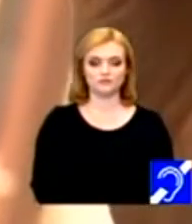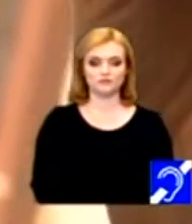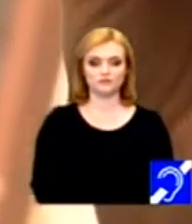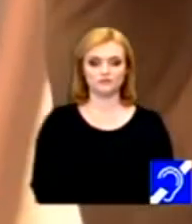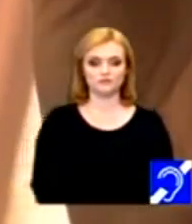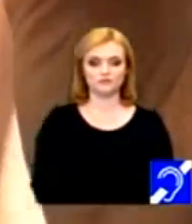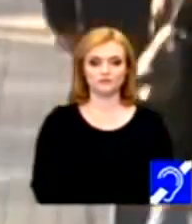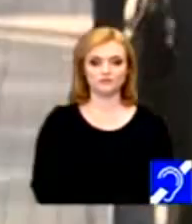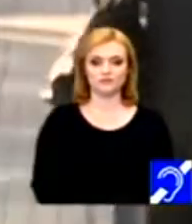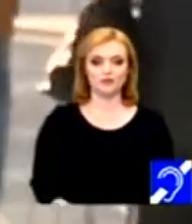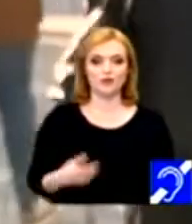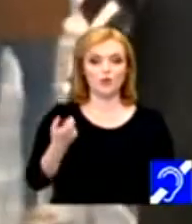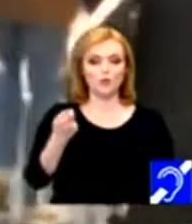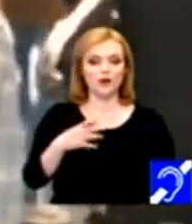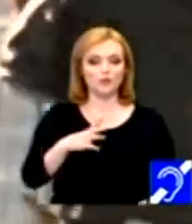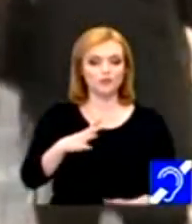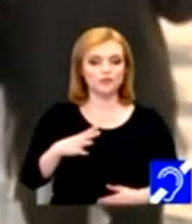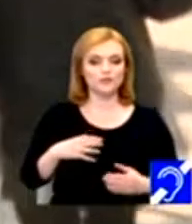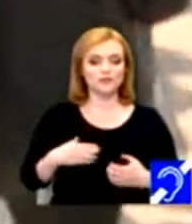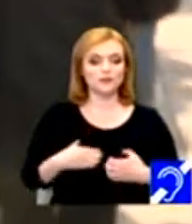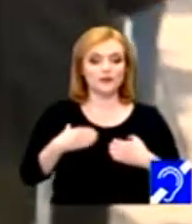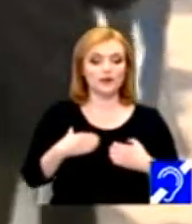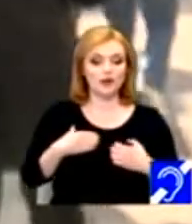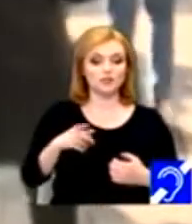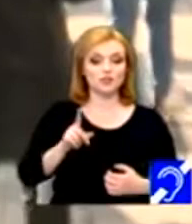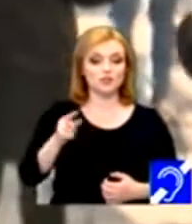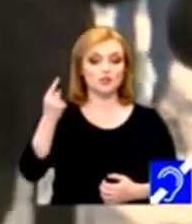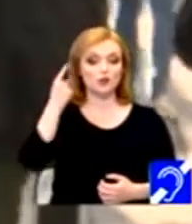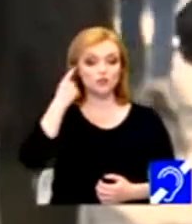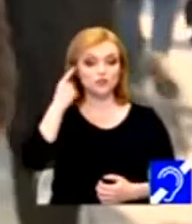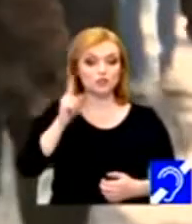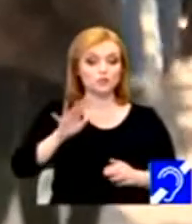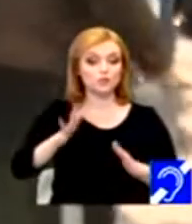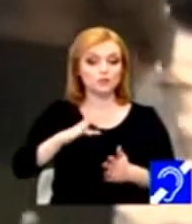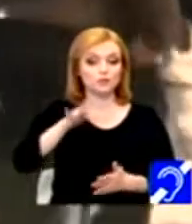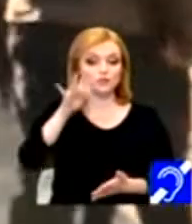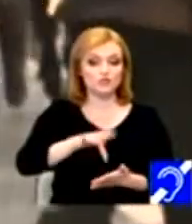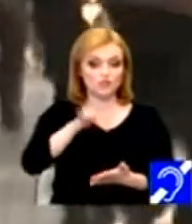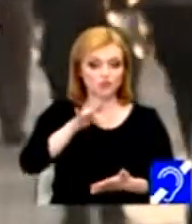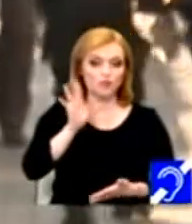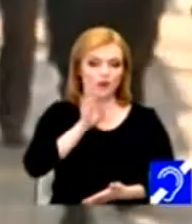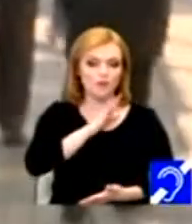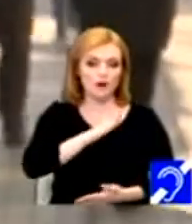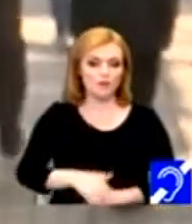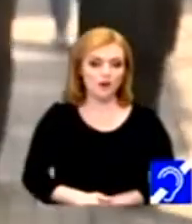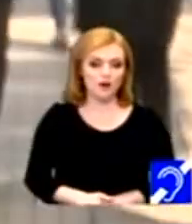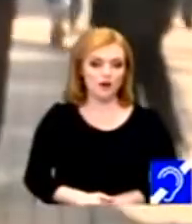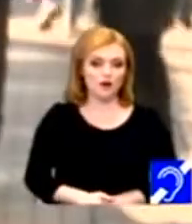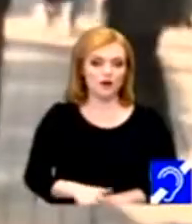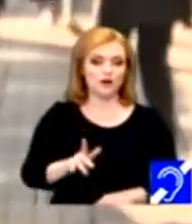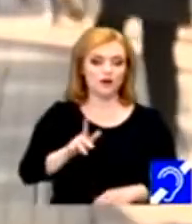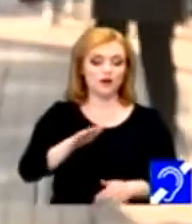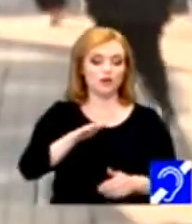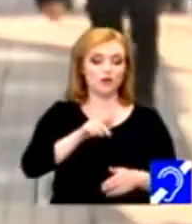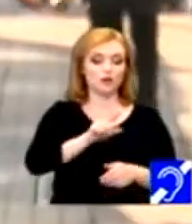Mama a fost un pic speriată de ce auzise, că se întâmplă în centru, în special de faptul că un tank a